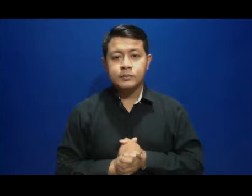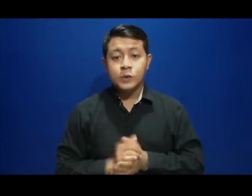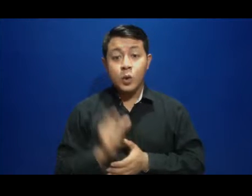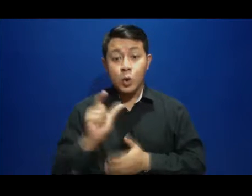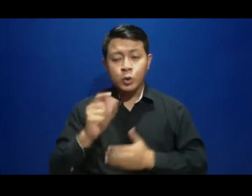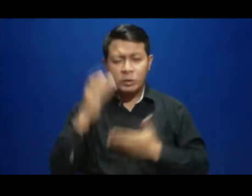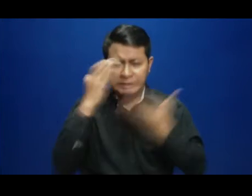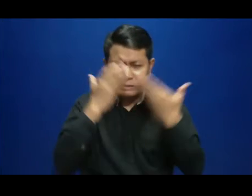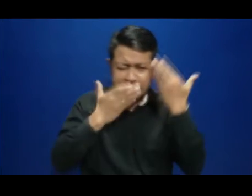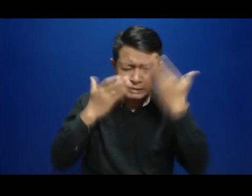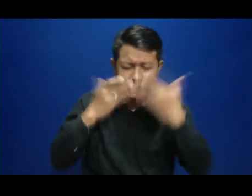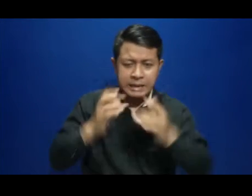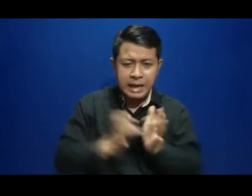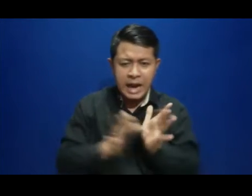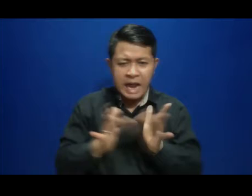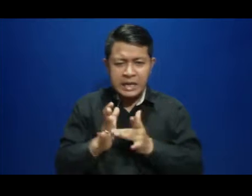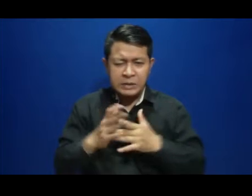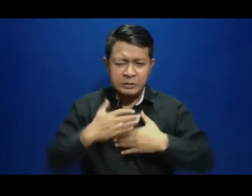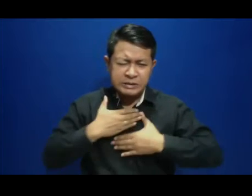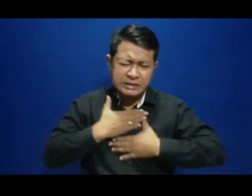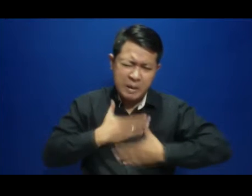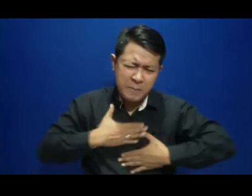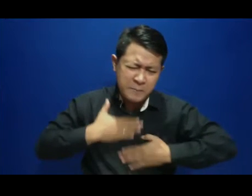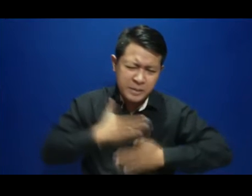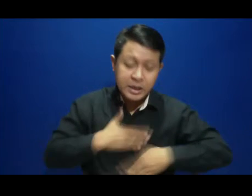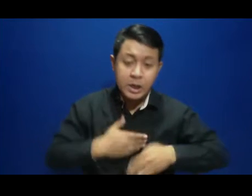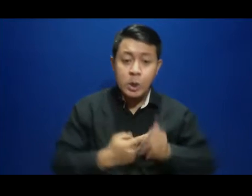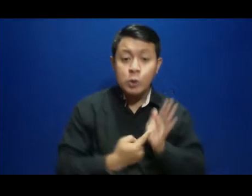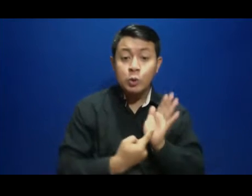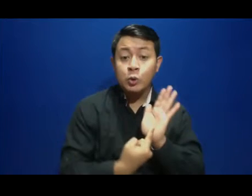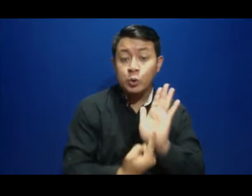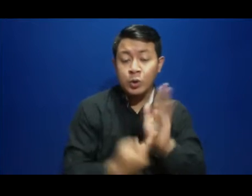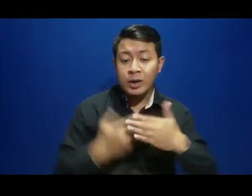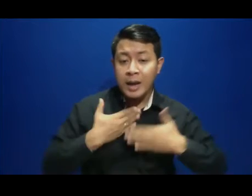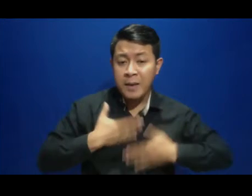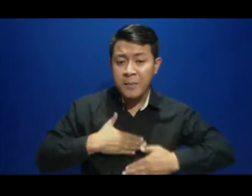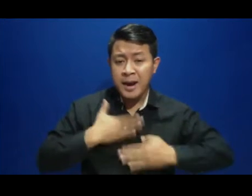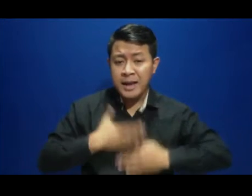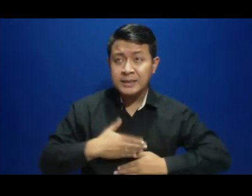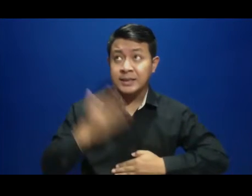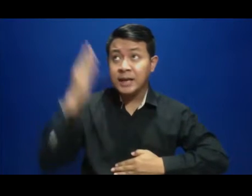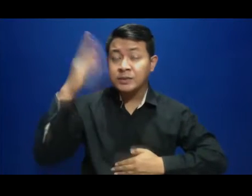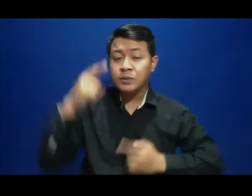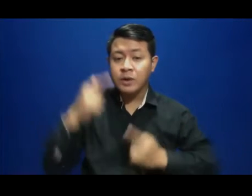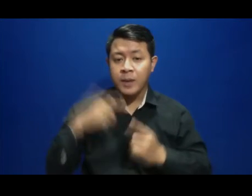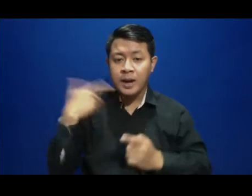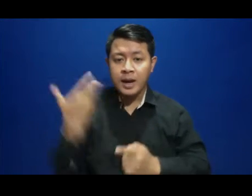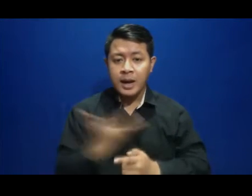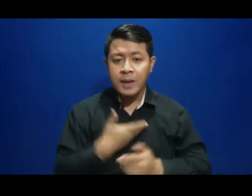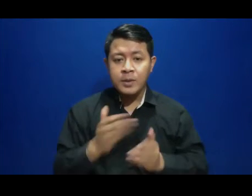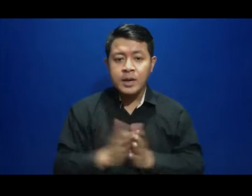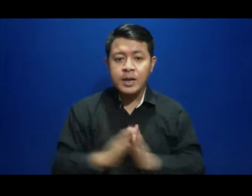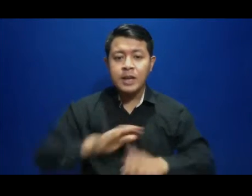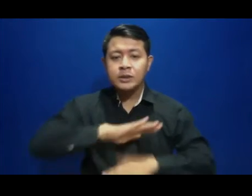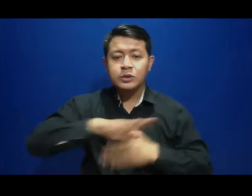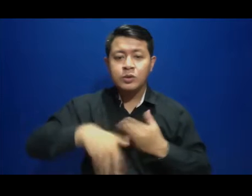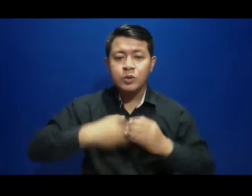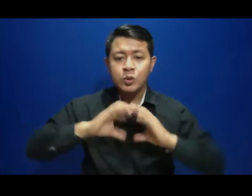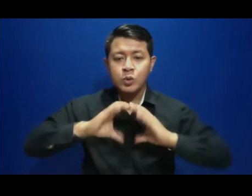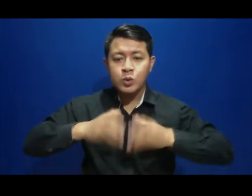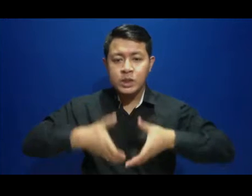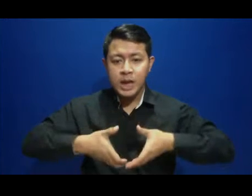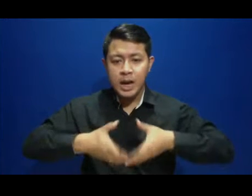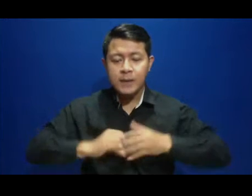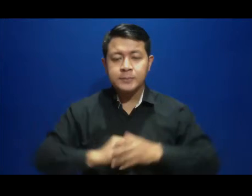Demi sengsara Yesus yang pedih, tunjukkanlah belas kasih-Mu kepada kami dan seluruh dunia.